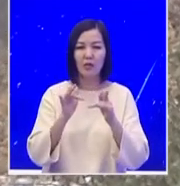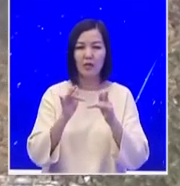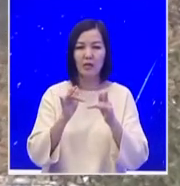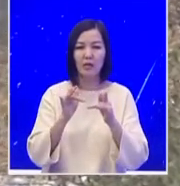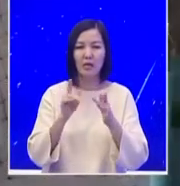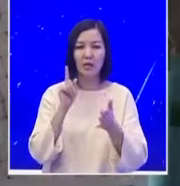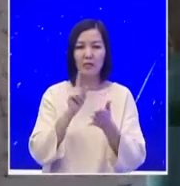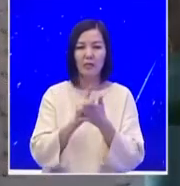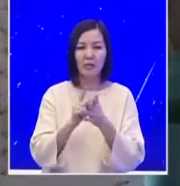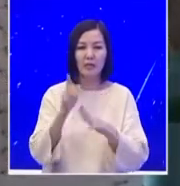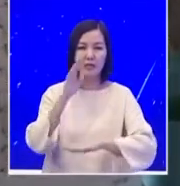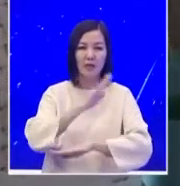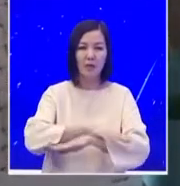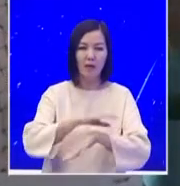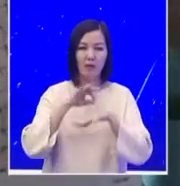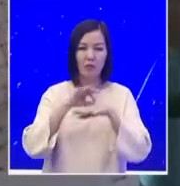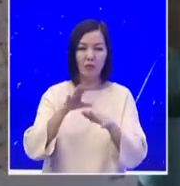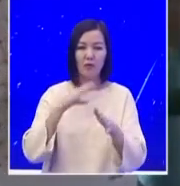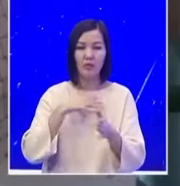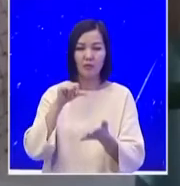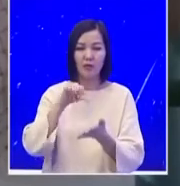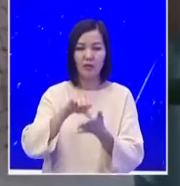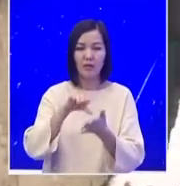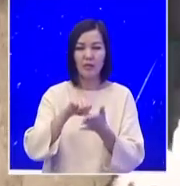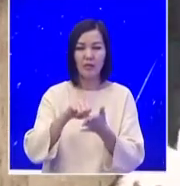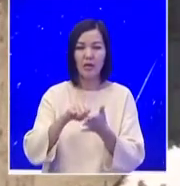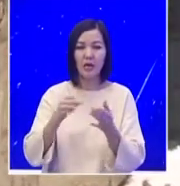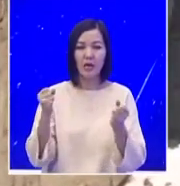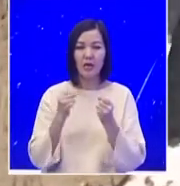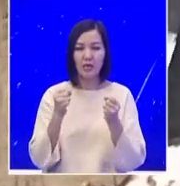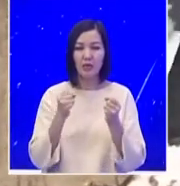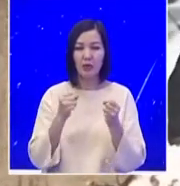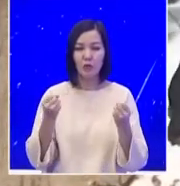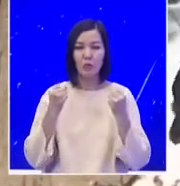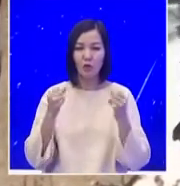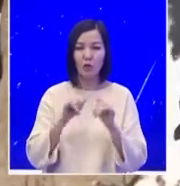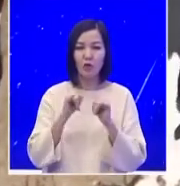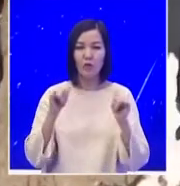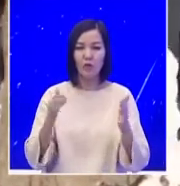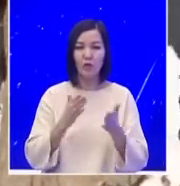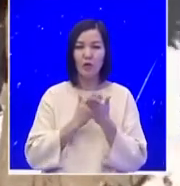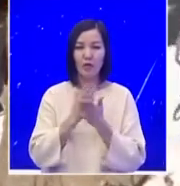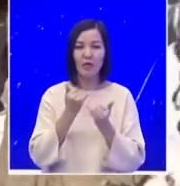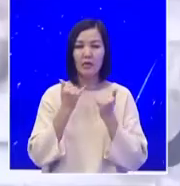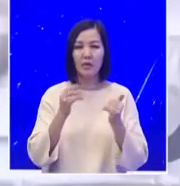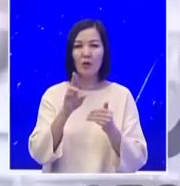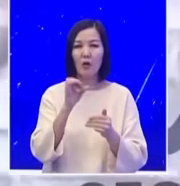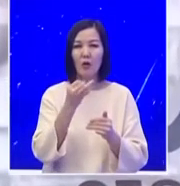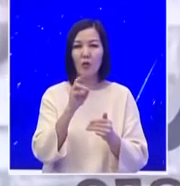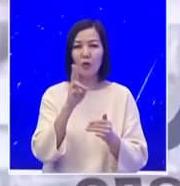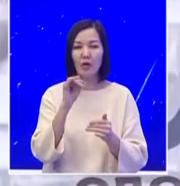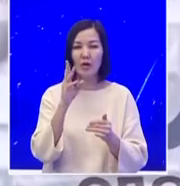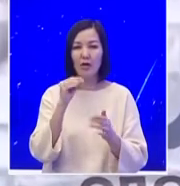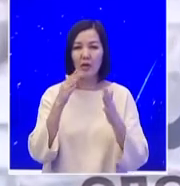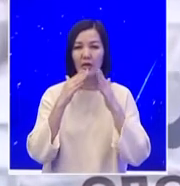міндеттер жайлы семинар, тренингтер өткізді. Жалпы шара қысқы спорт түрлерін дамытуға арналды. Бұл тұрғыда ойқарағай кешені